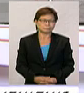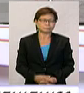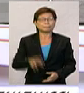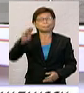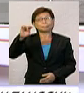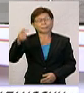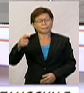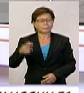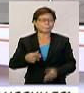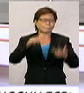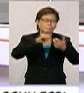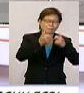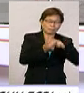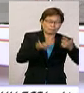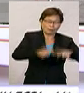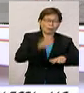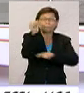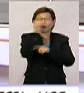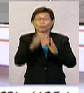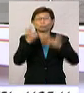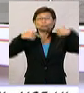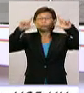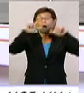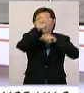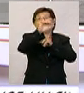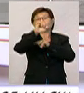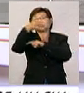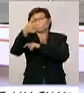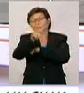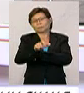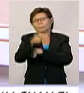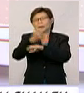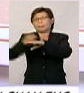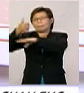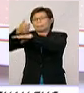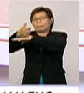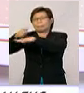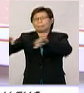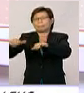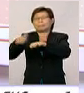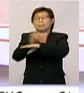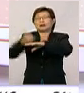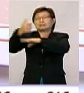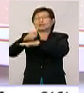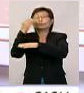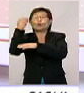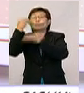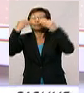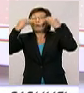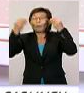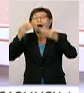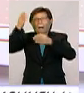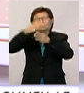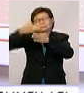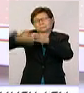Baik, Mat. Kabarnya kemelut yang melanda penyanyi tersohor Aisyah dan seorang pengasas kosmetik terkemuka bakal diselesaikan tak lama